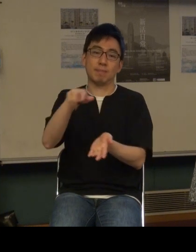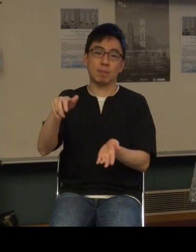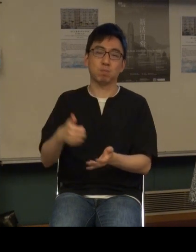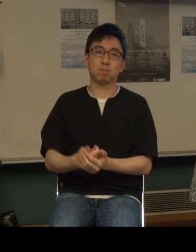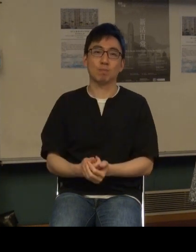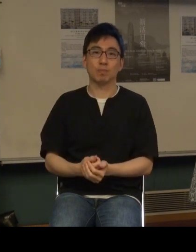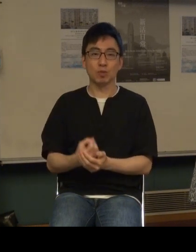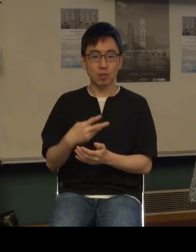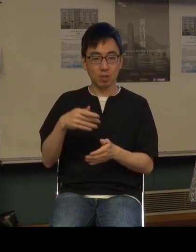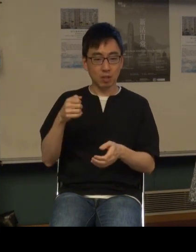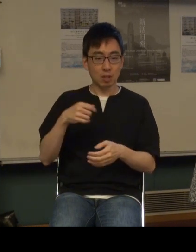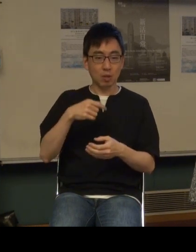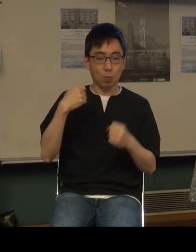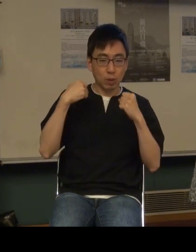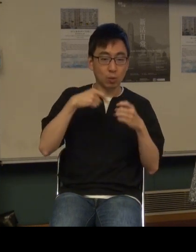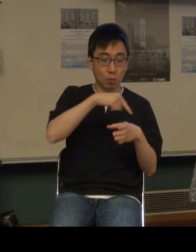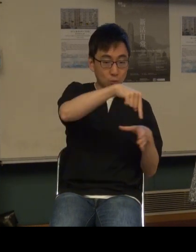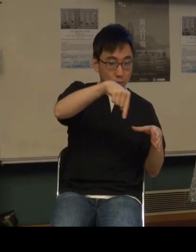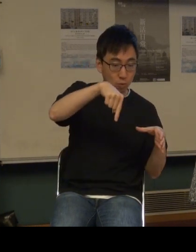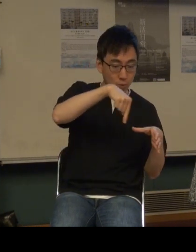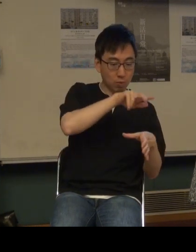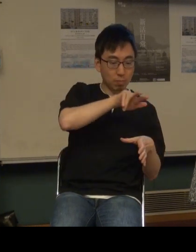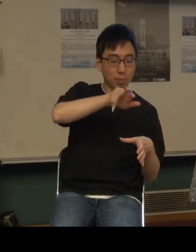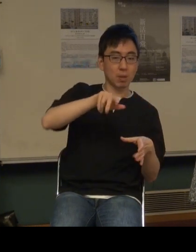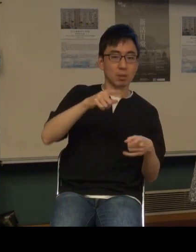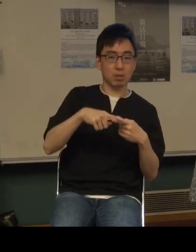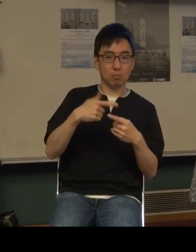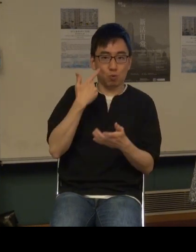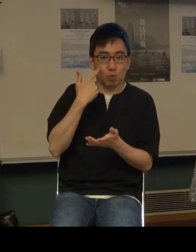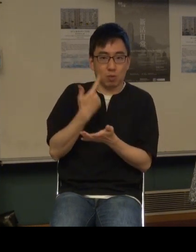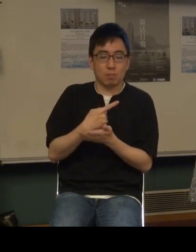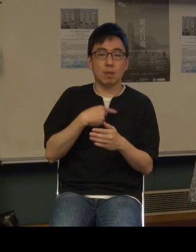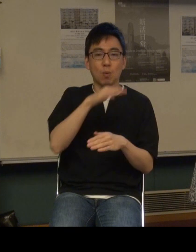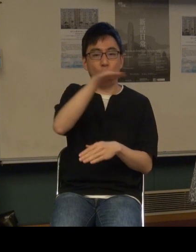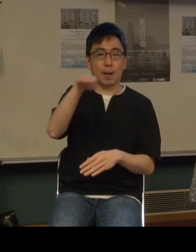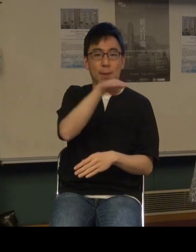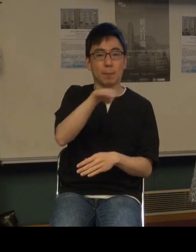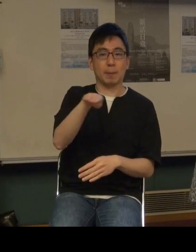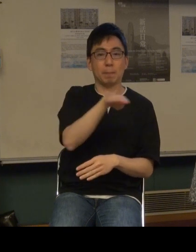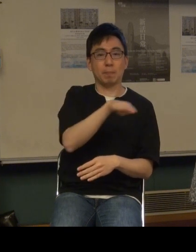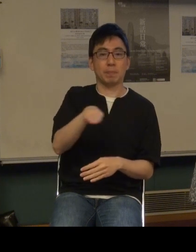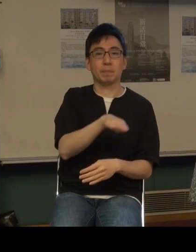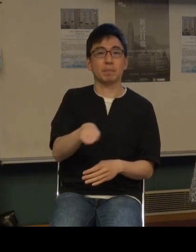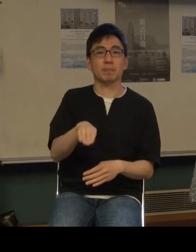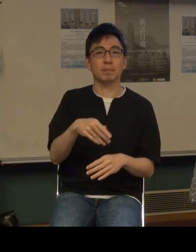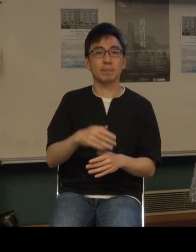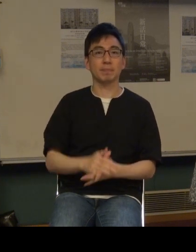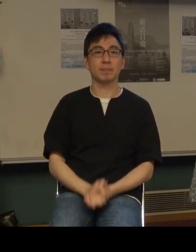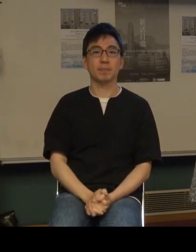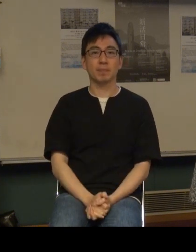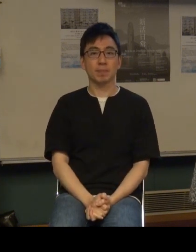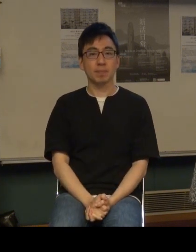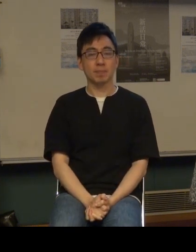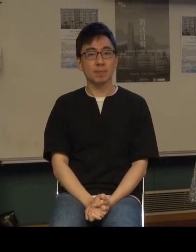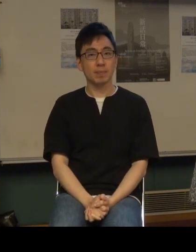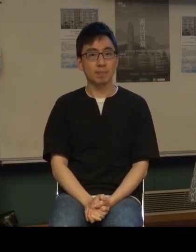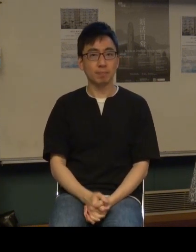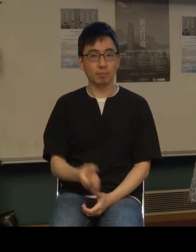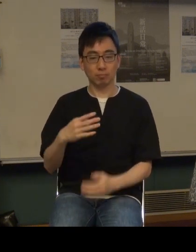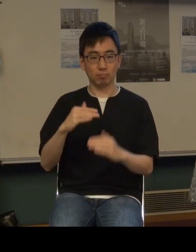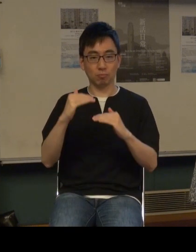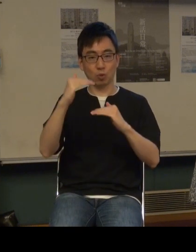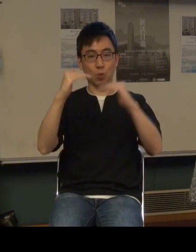呢個喺操場嗰度嚇望翻去，咁啊都係好強調嗰個橫線嘅一個設計嚟。這個一高